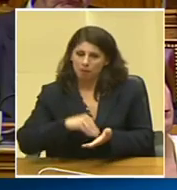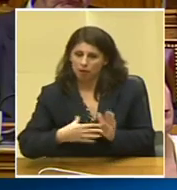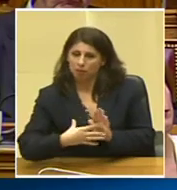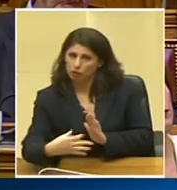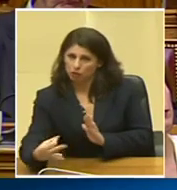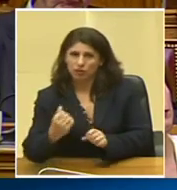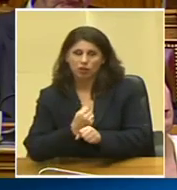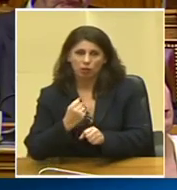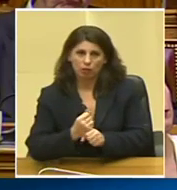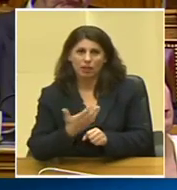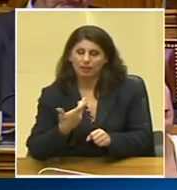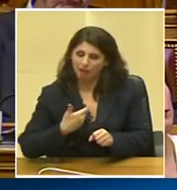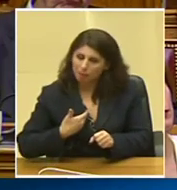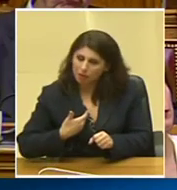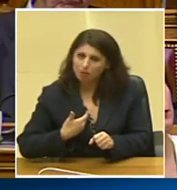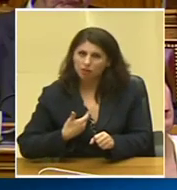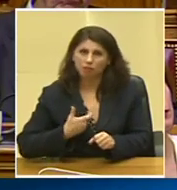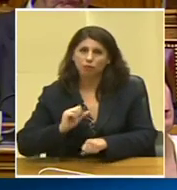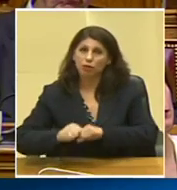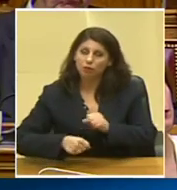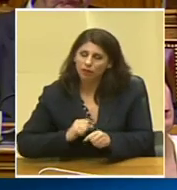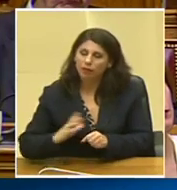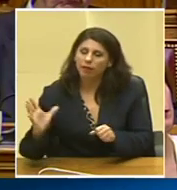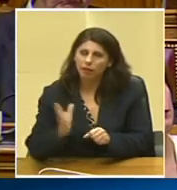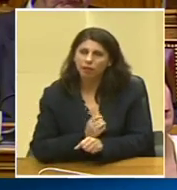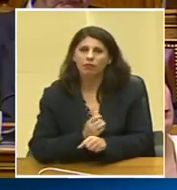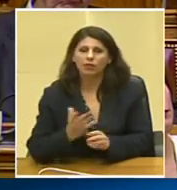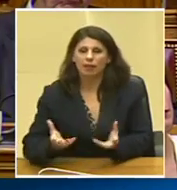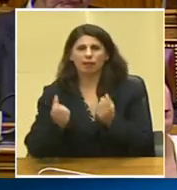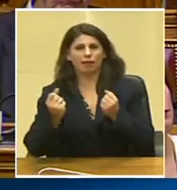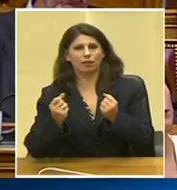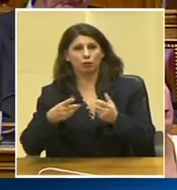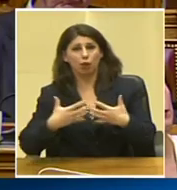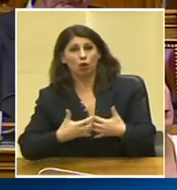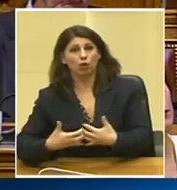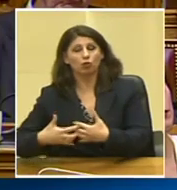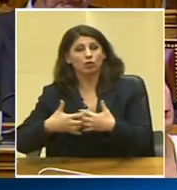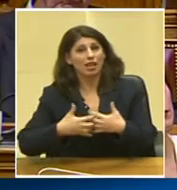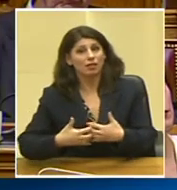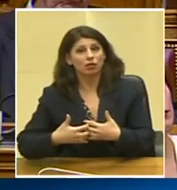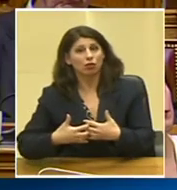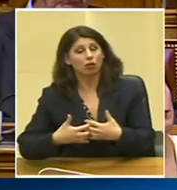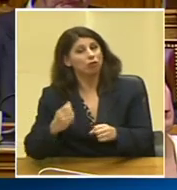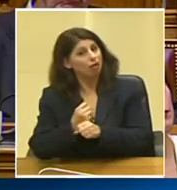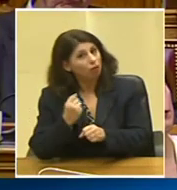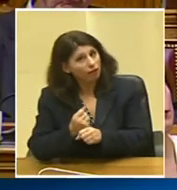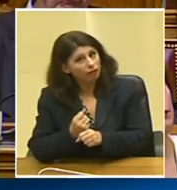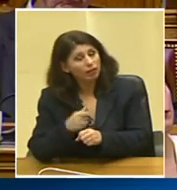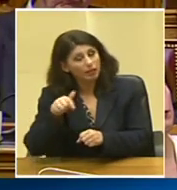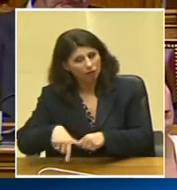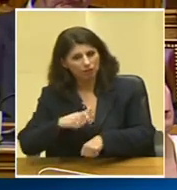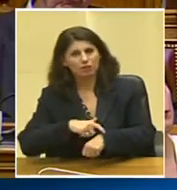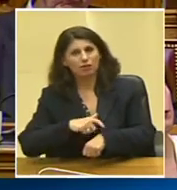τους, διότι εμείς προσπαθήσαμε και καταφέραμε να κρατήσουμε το εργοστάσιο σε λειτουργία. Και αυτή τη στιγμή